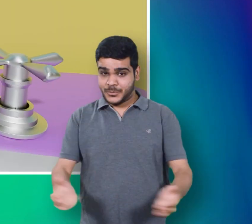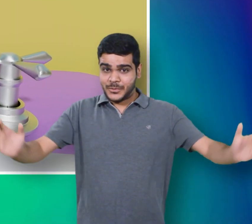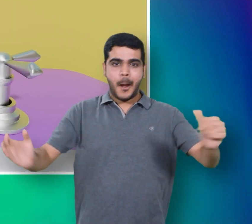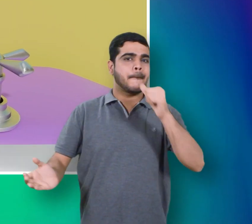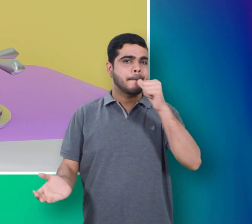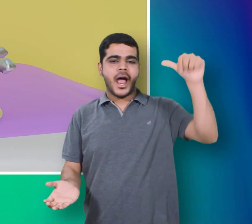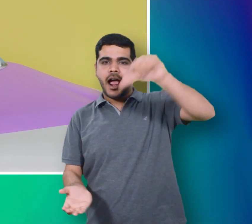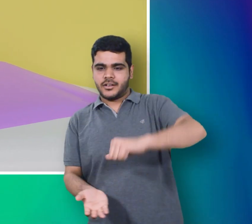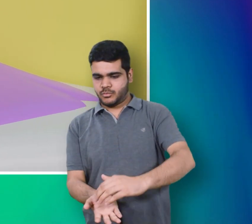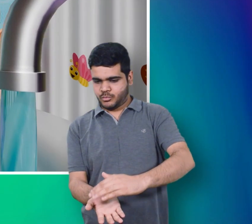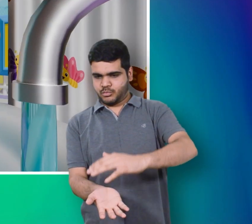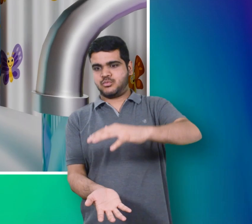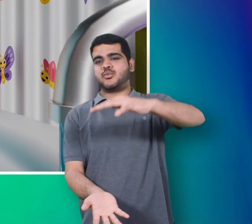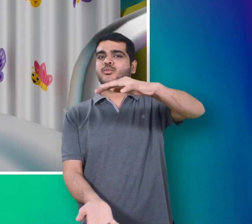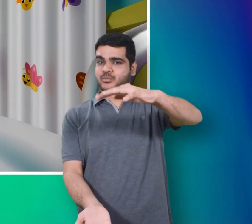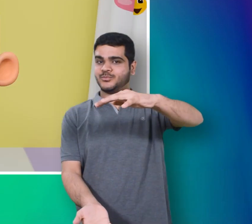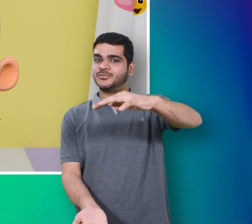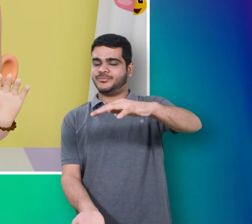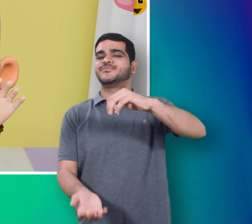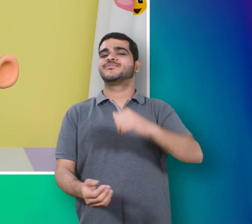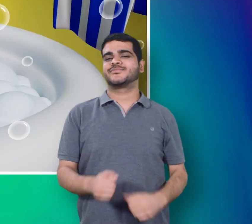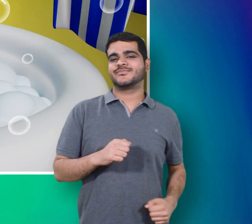टब में ताजा पानी भरकर